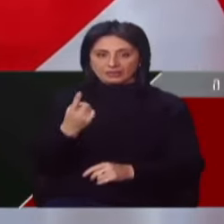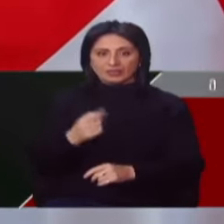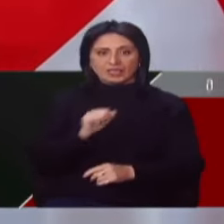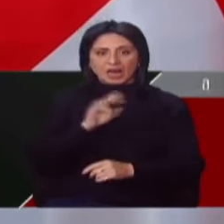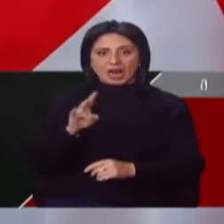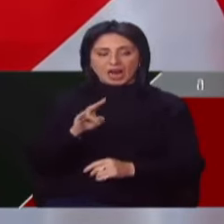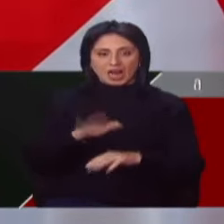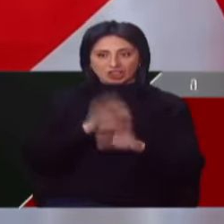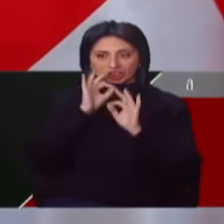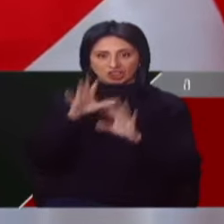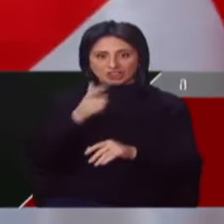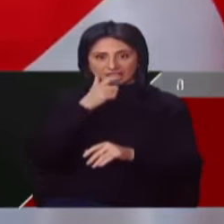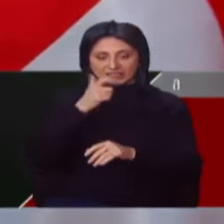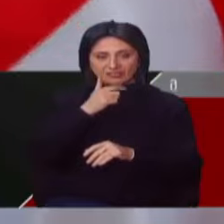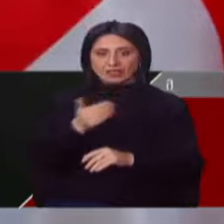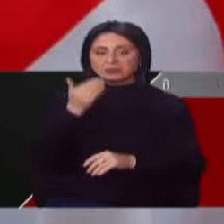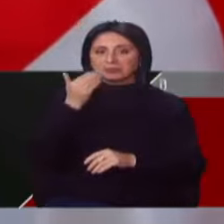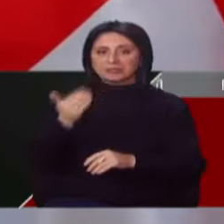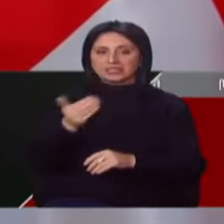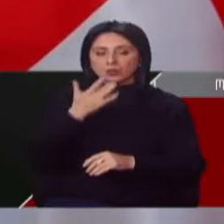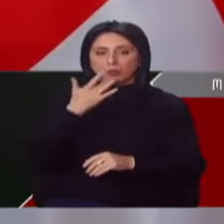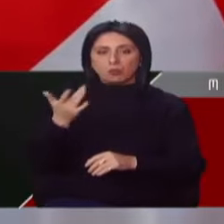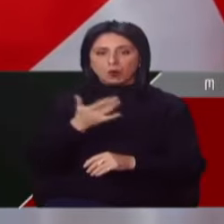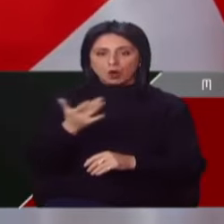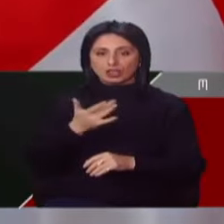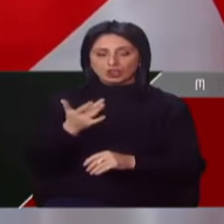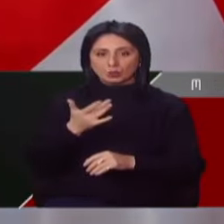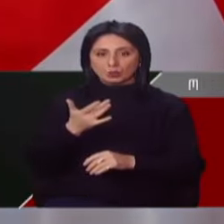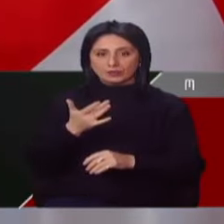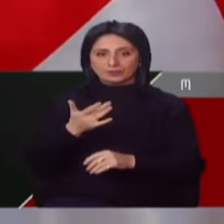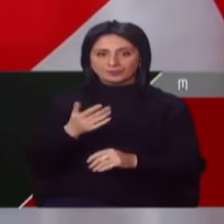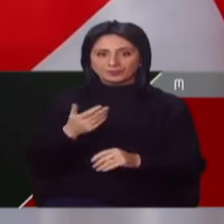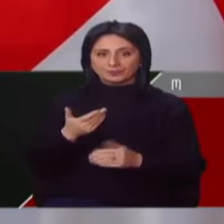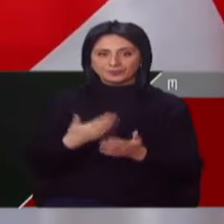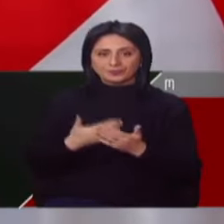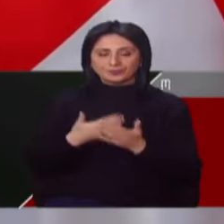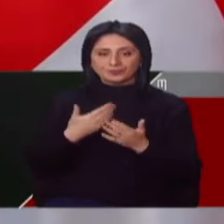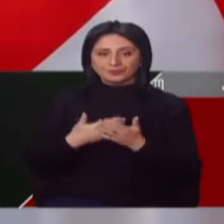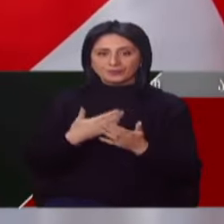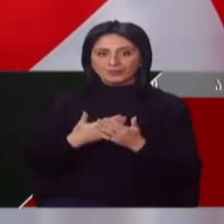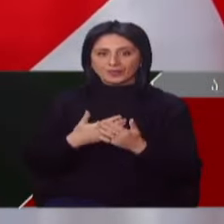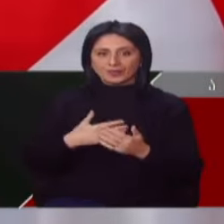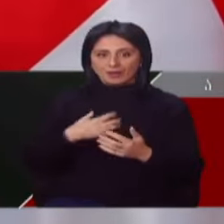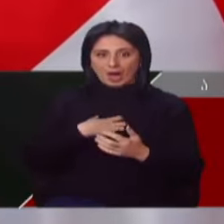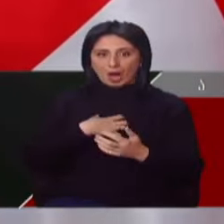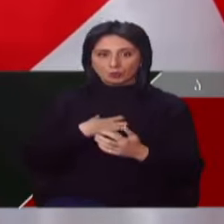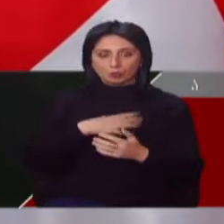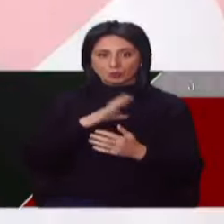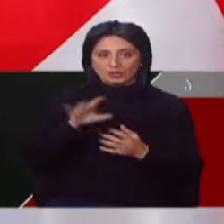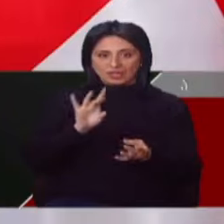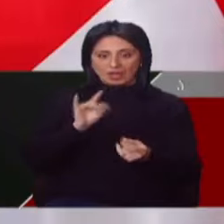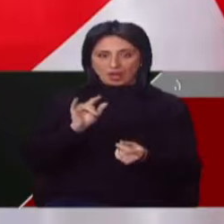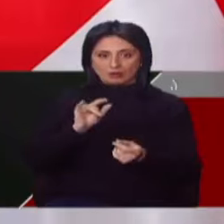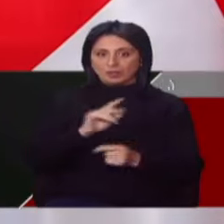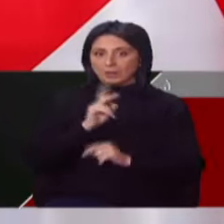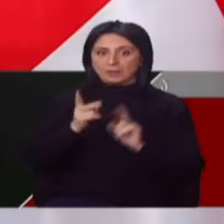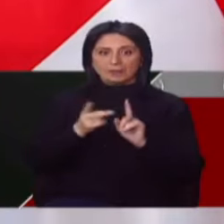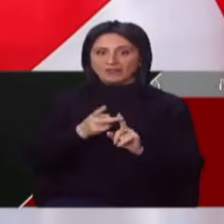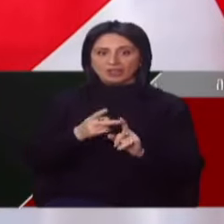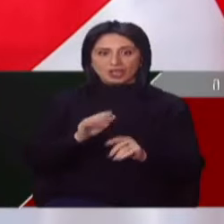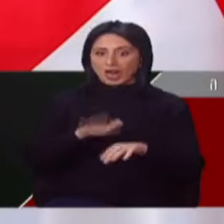უნდა შეიწყალოს მიხეილ სააკაშვილი და მისი პოლიტიკური ასე ვთქვათ აქტუალიზაცია საერთოდ გააქროს. მეორე,